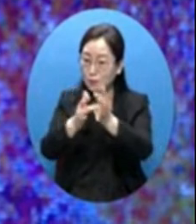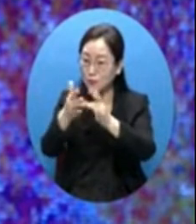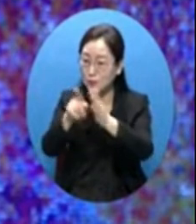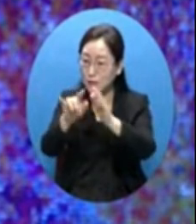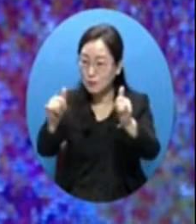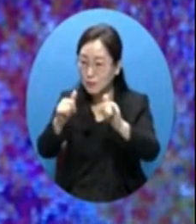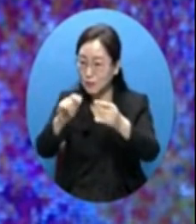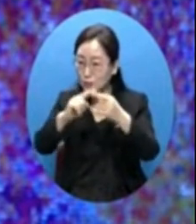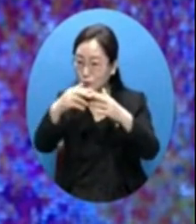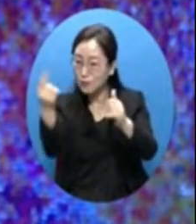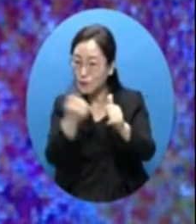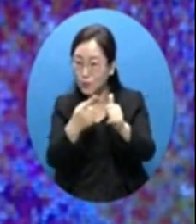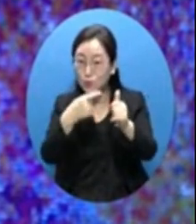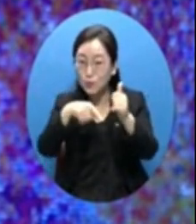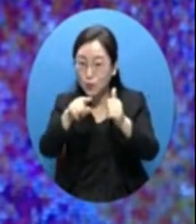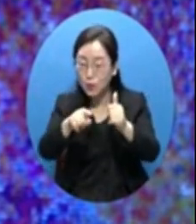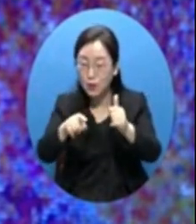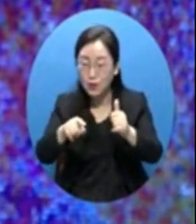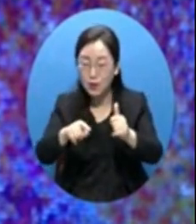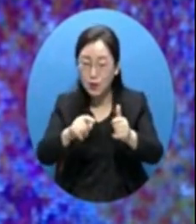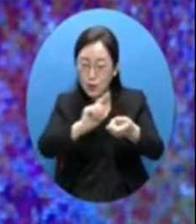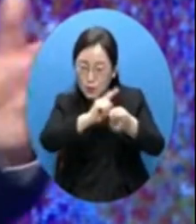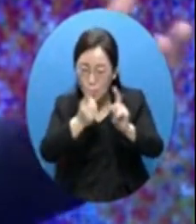모여서 자기끼리만 좋다 하고